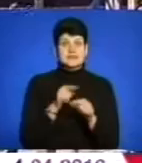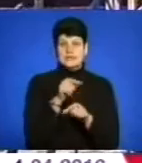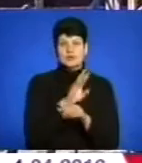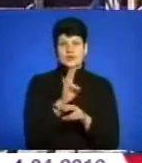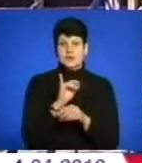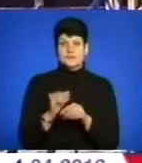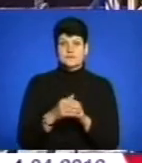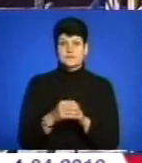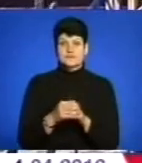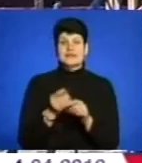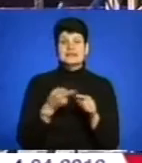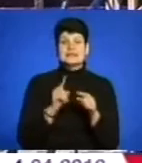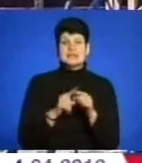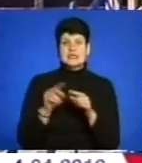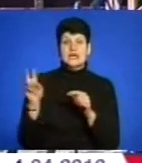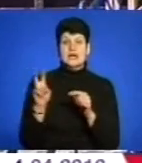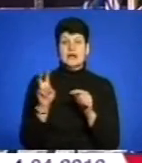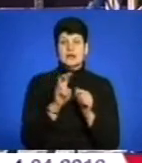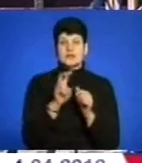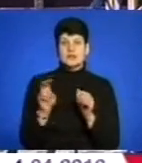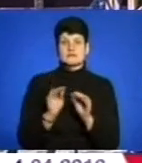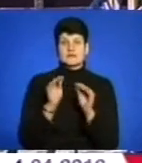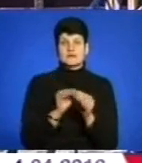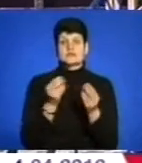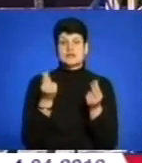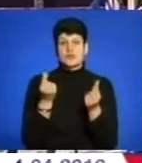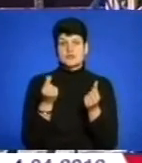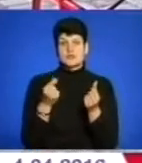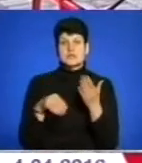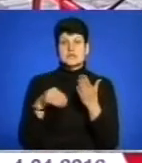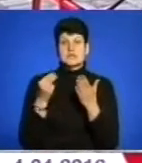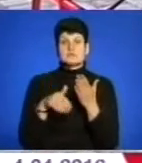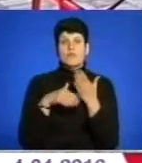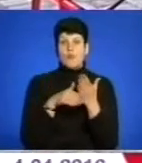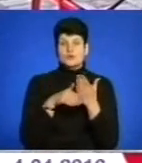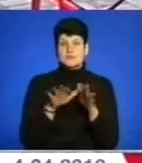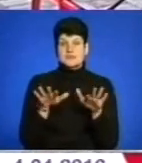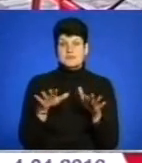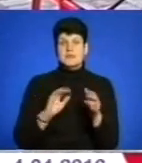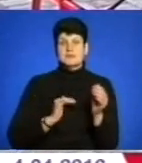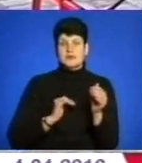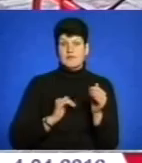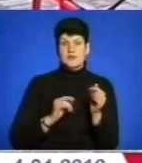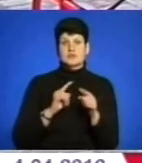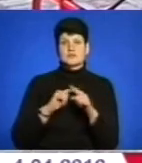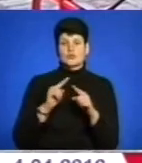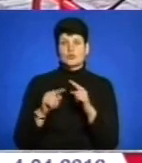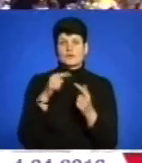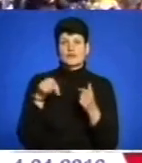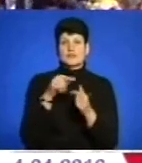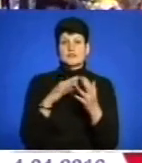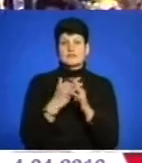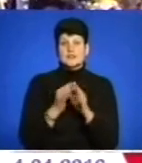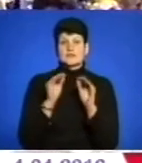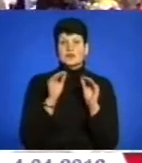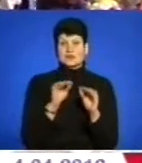ходити. Ці качелі встановили за кошт спонсорів – місцевих підприємців. Та незабаром у навколишніх селах встановлюватимуть